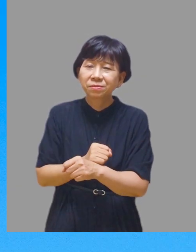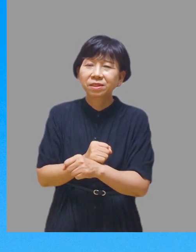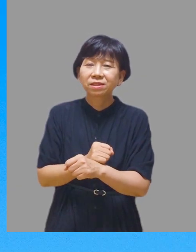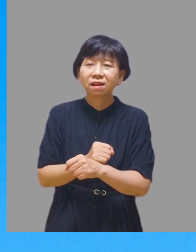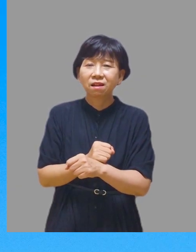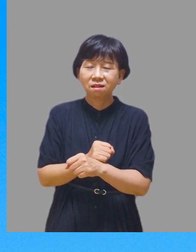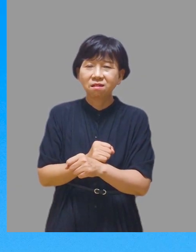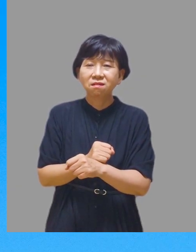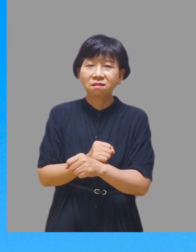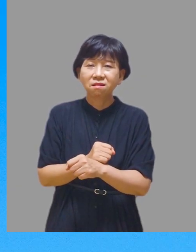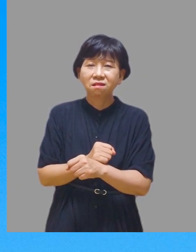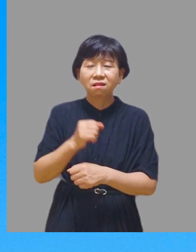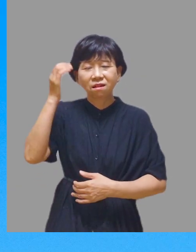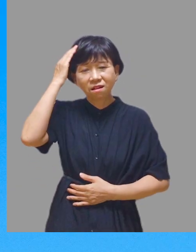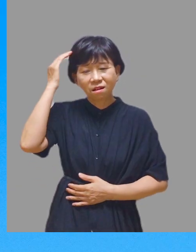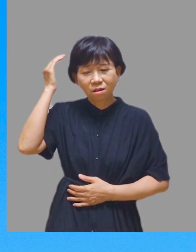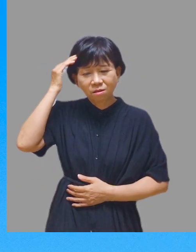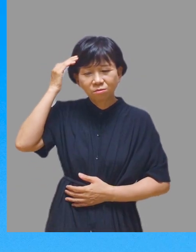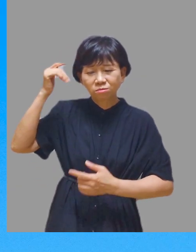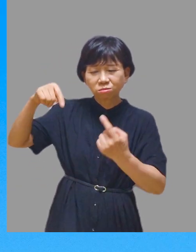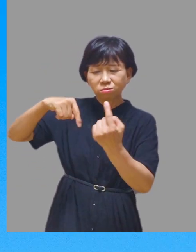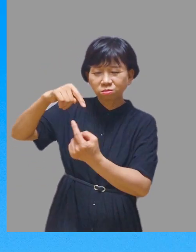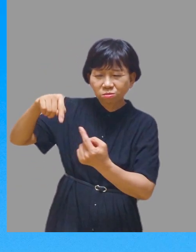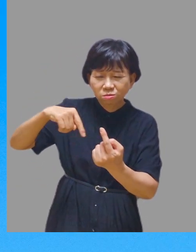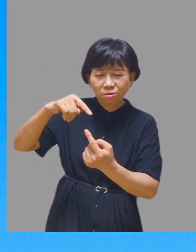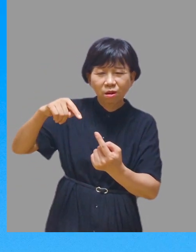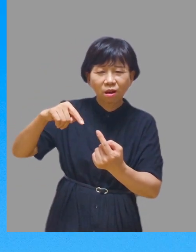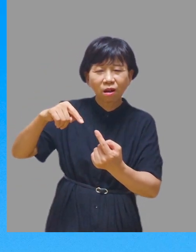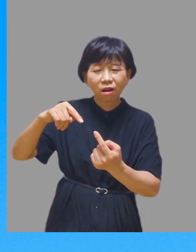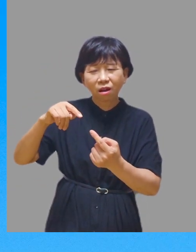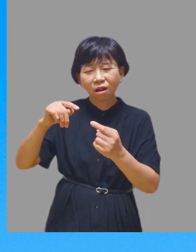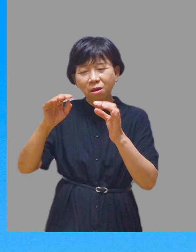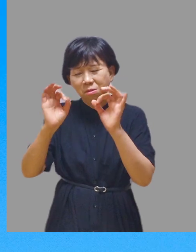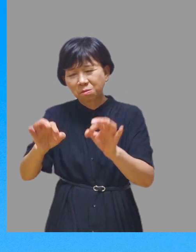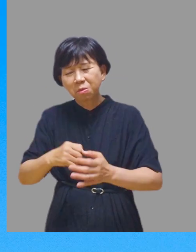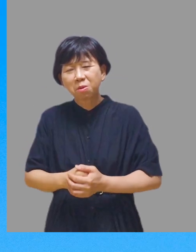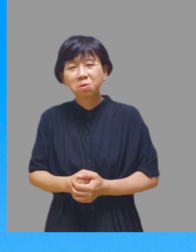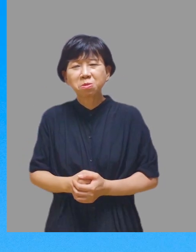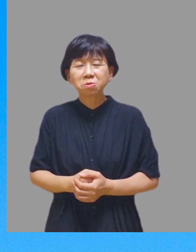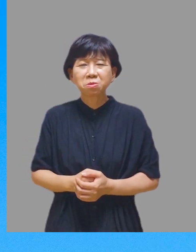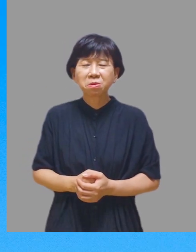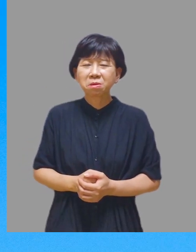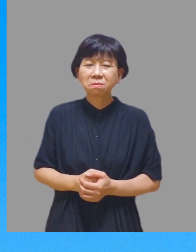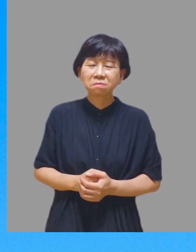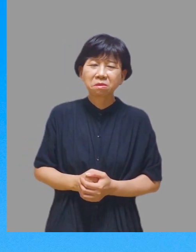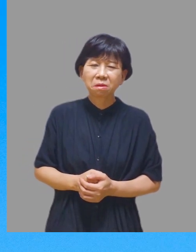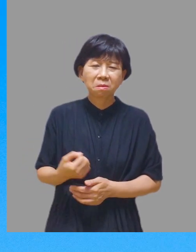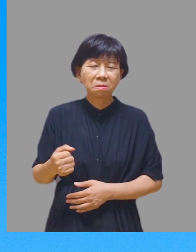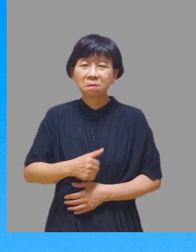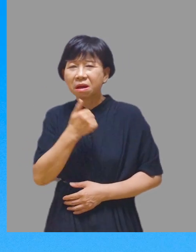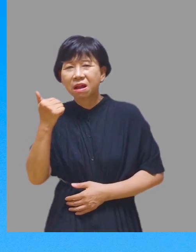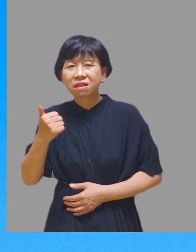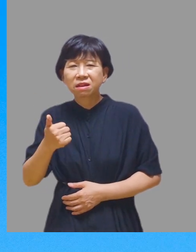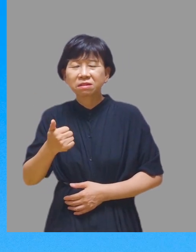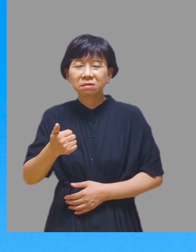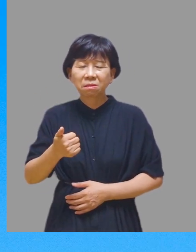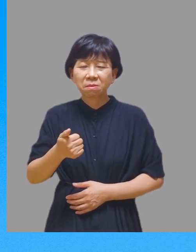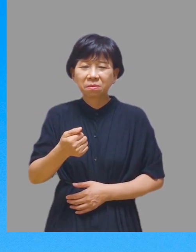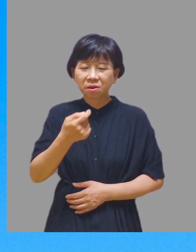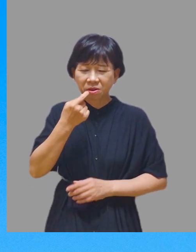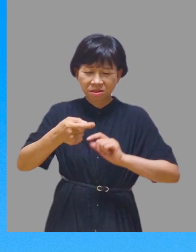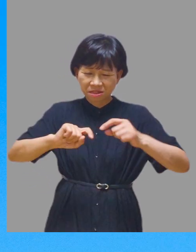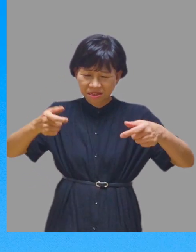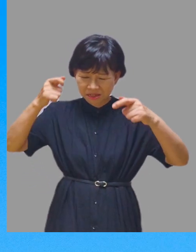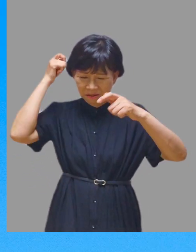나라에 돌아가는 꼴을 보고 막 띠두르고 뭐 어떻게 해가지고 이 나라 어떻게 되라 이렇게 외치라는 게 아니에요.